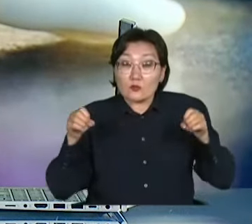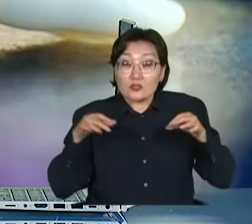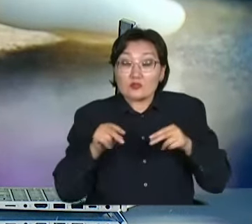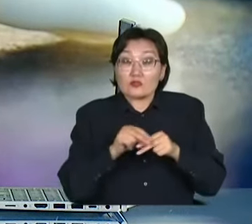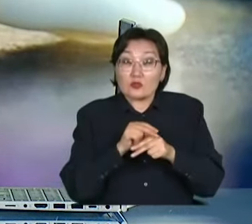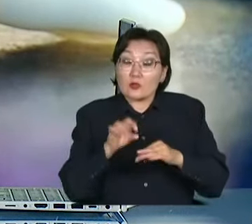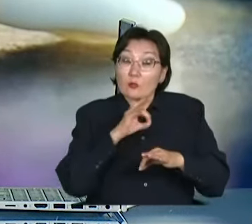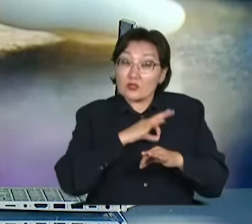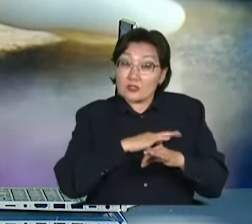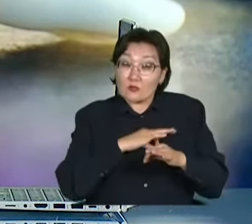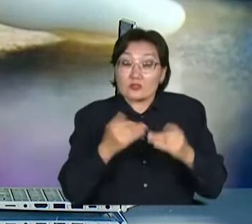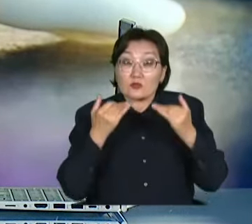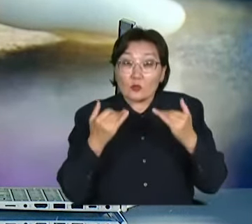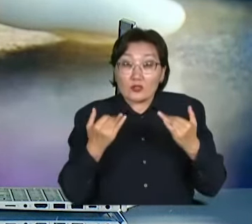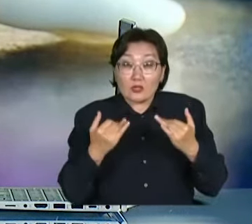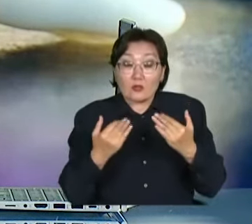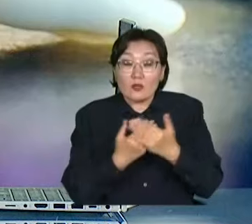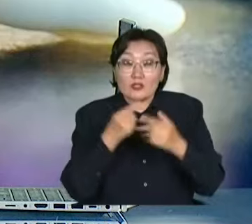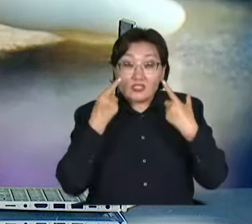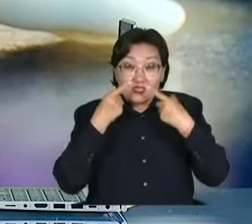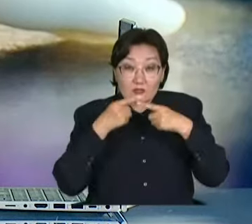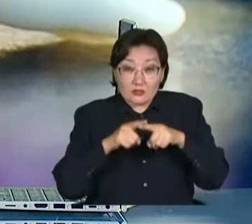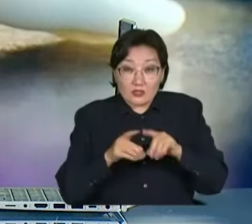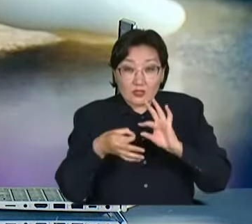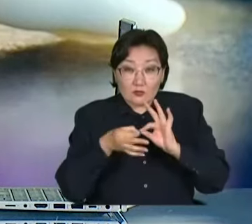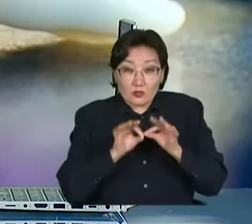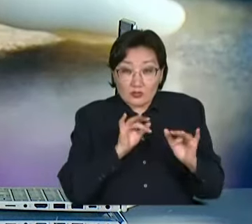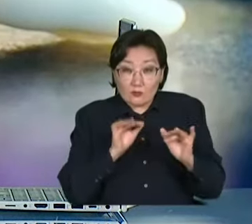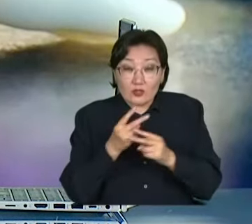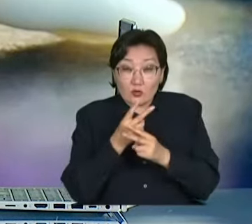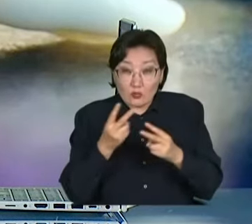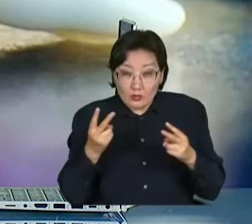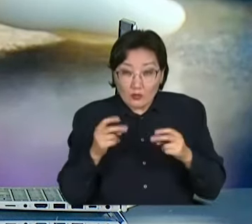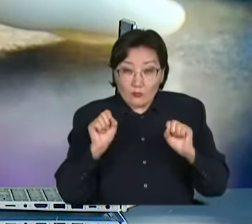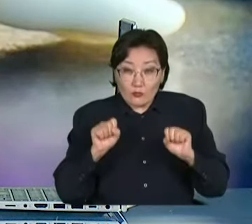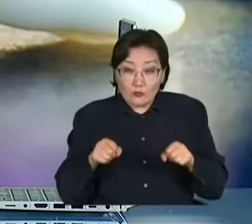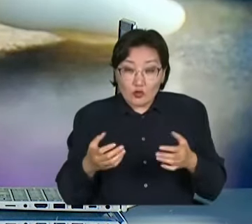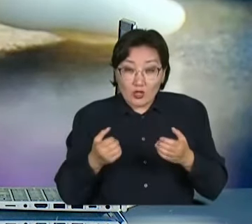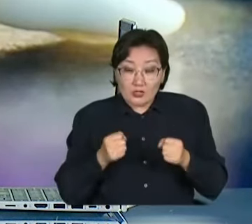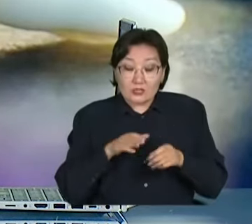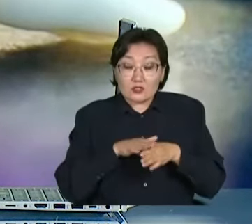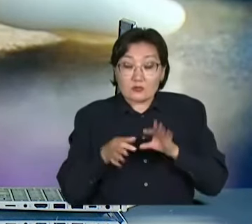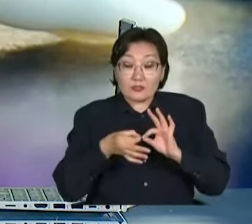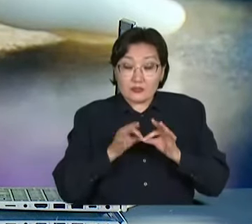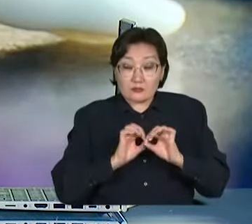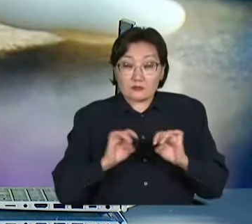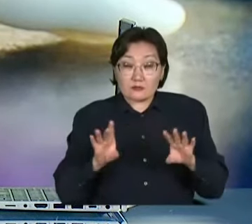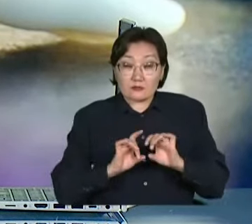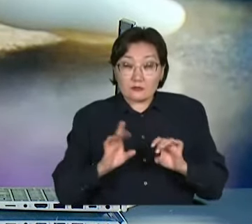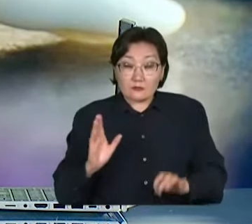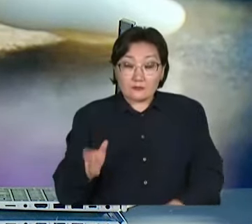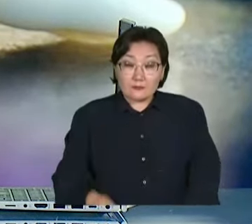емдеуге қолданылатын заманауи технологиялар мен тың әдістерді тамашалауға мүмкіндік алды. Толығырақ тілші материалында.